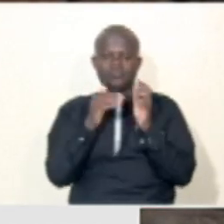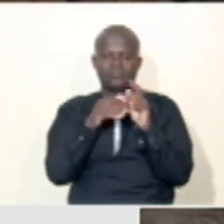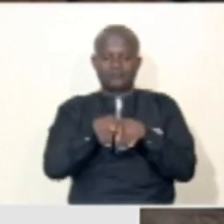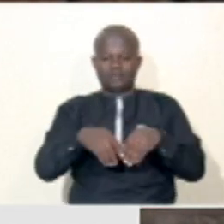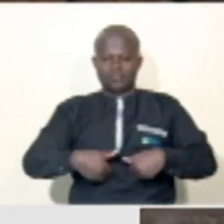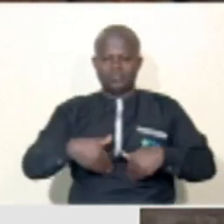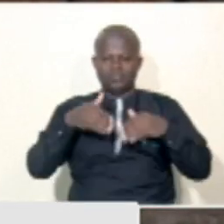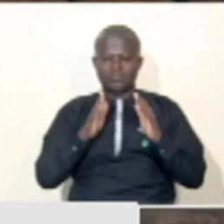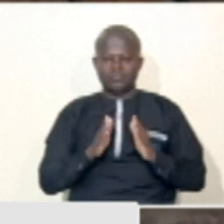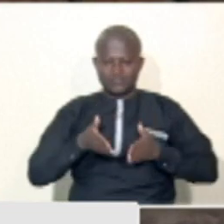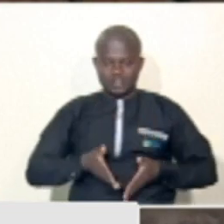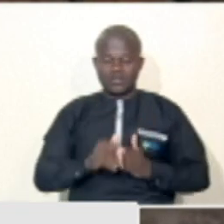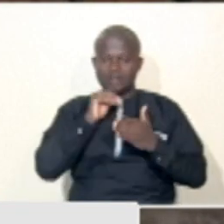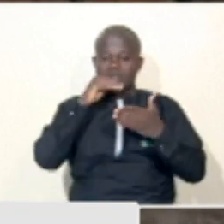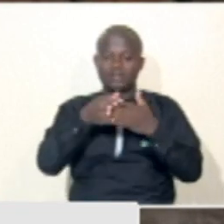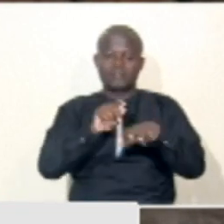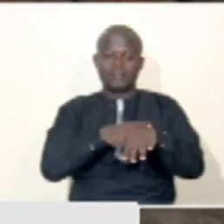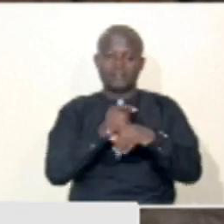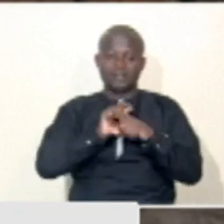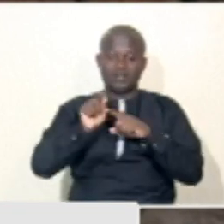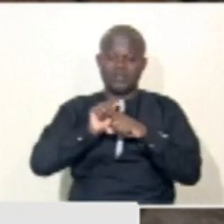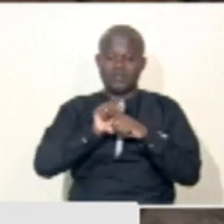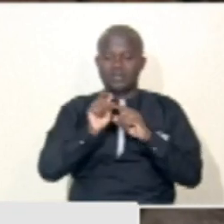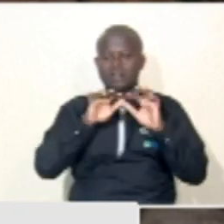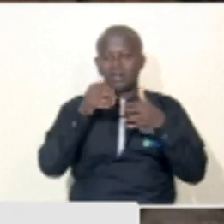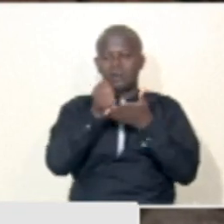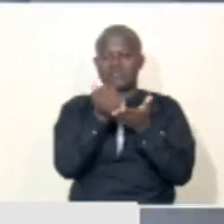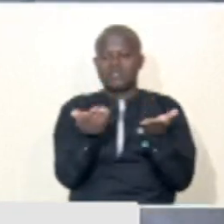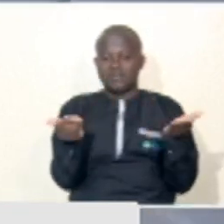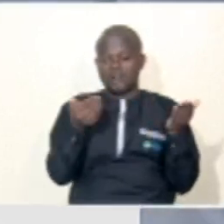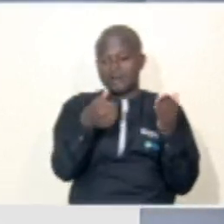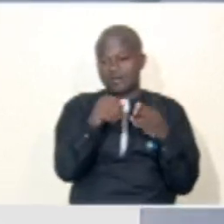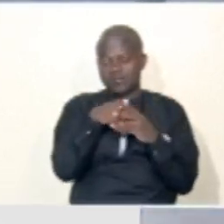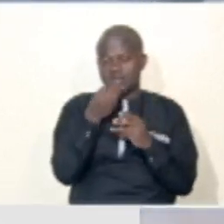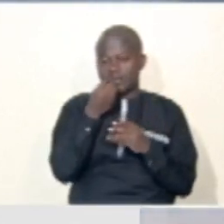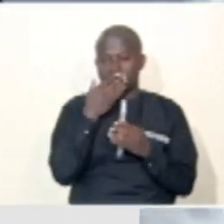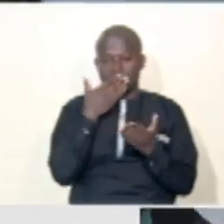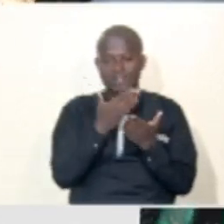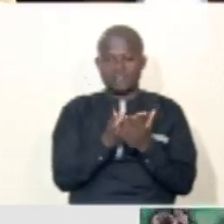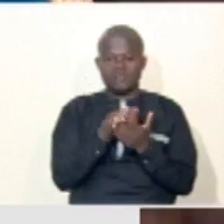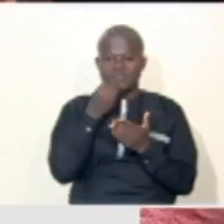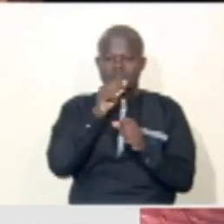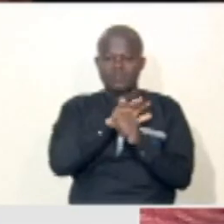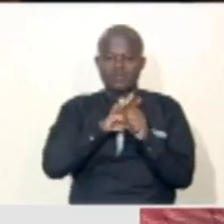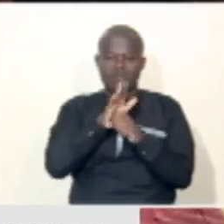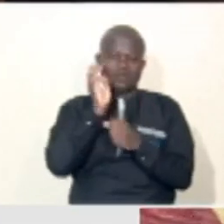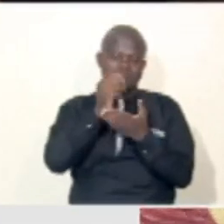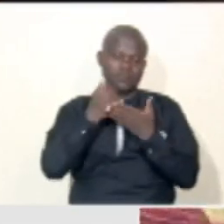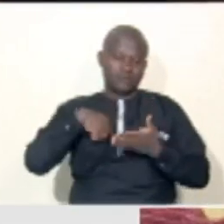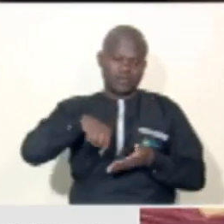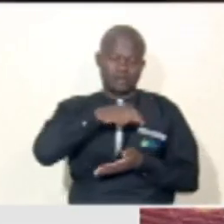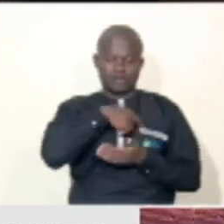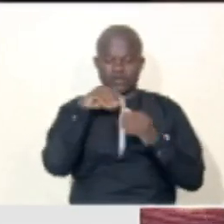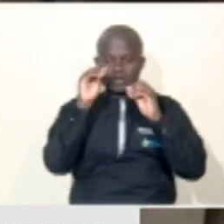nk'urubyiruko rubyara rutarageza igihe kubatoza uko bafasha abana babo mu mirire myiza, indyo yuzuye. Bizadufasha kuba